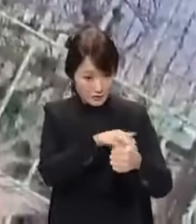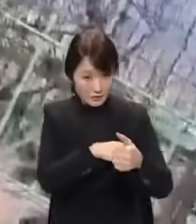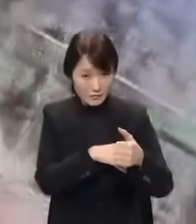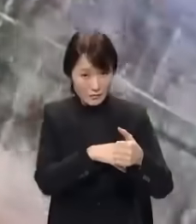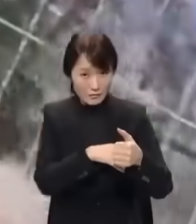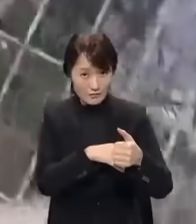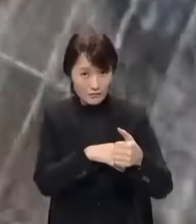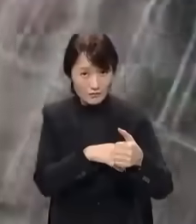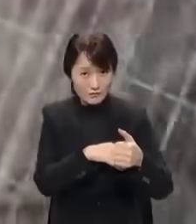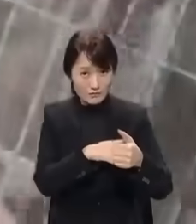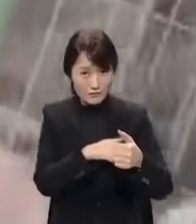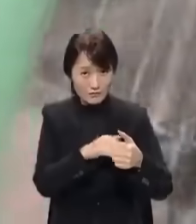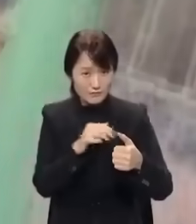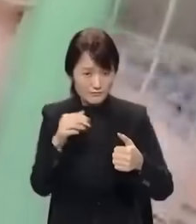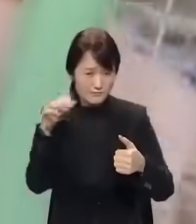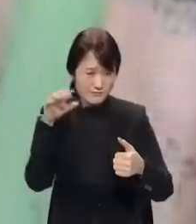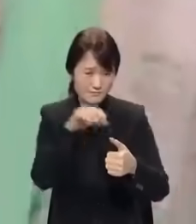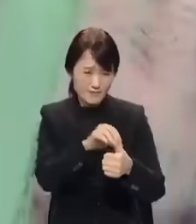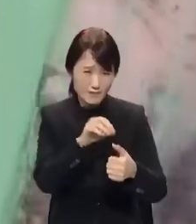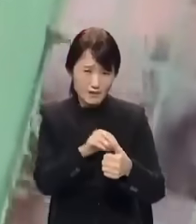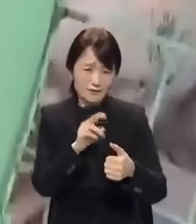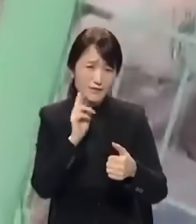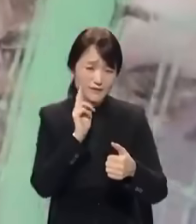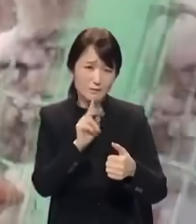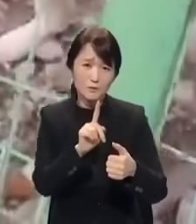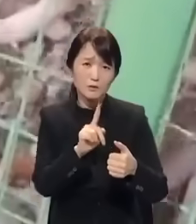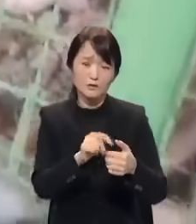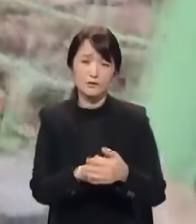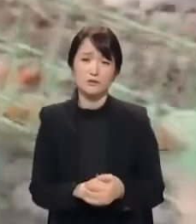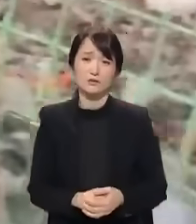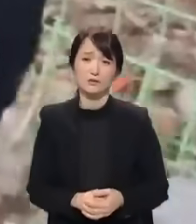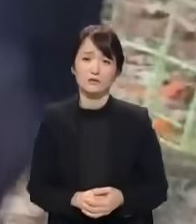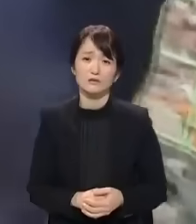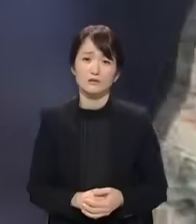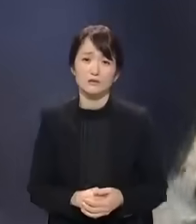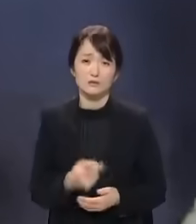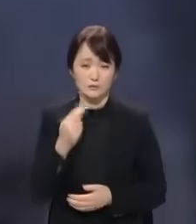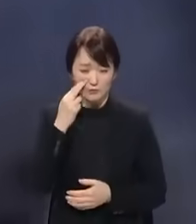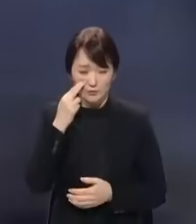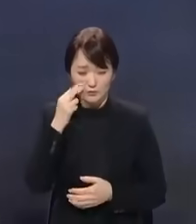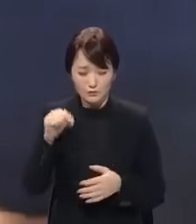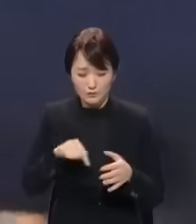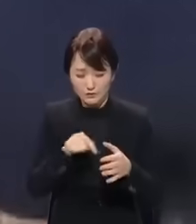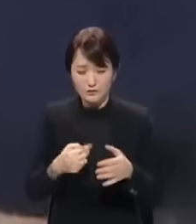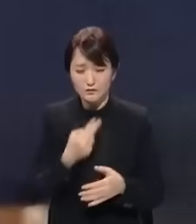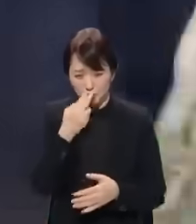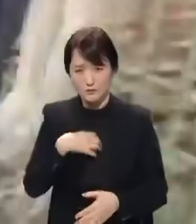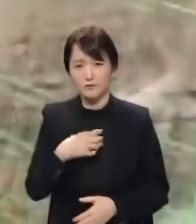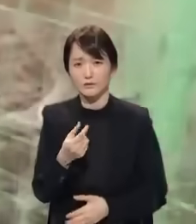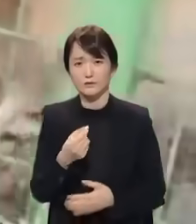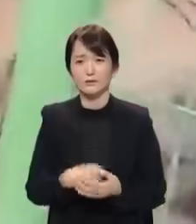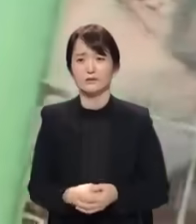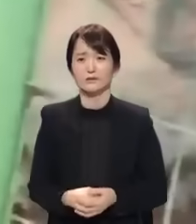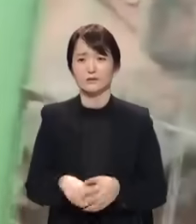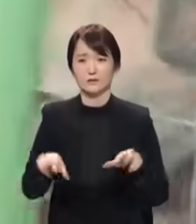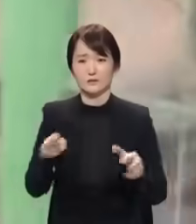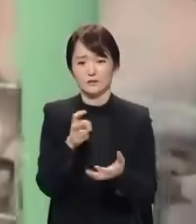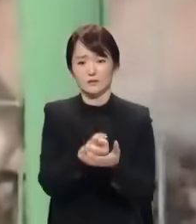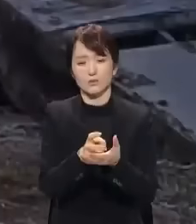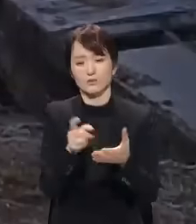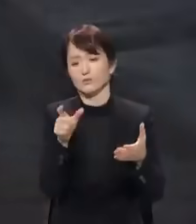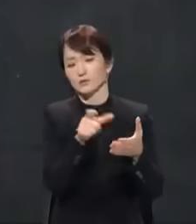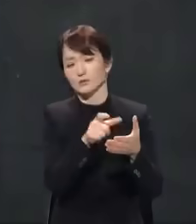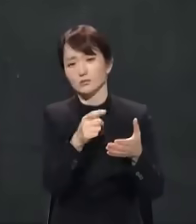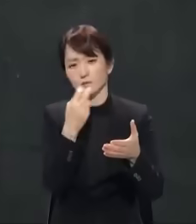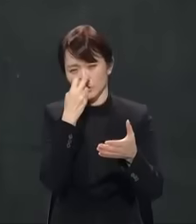사고가 났으면 미국에서처럼 사실은 뭐 정말 생명이 위험할 수도 있는 거잖아요. 근데 근데 뭐 이번 사건은 법리 검토를 해봐야 된다